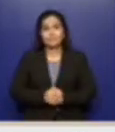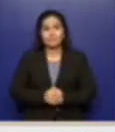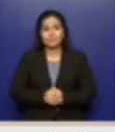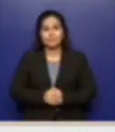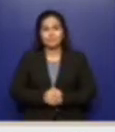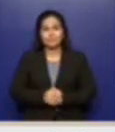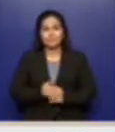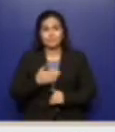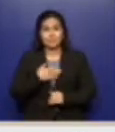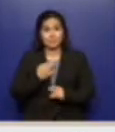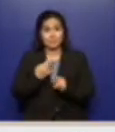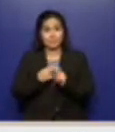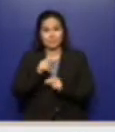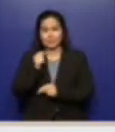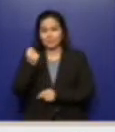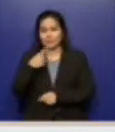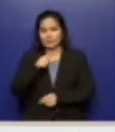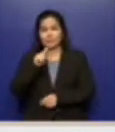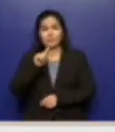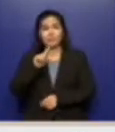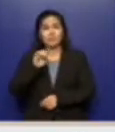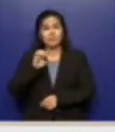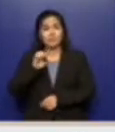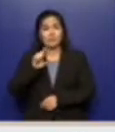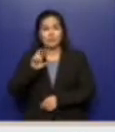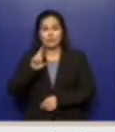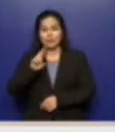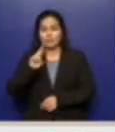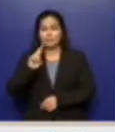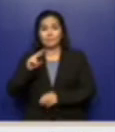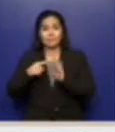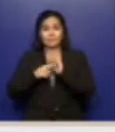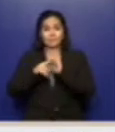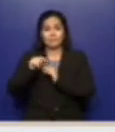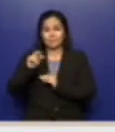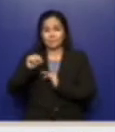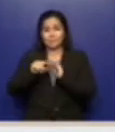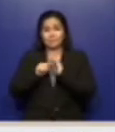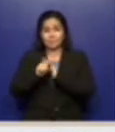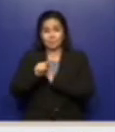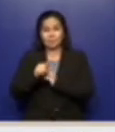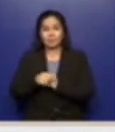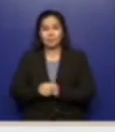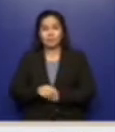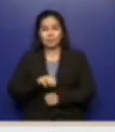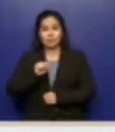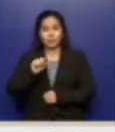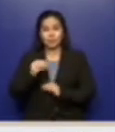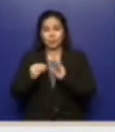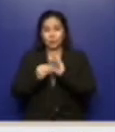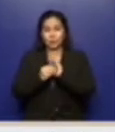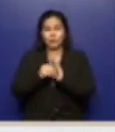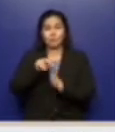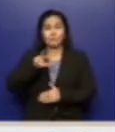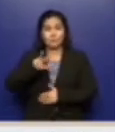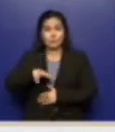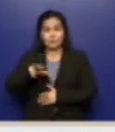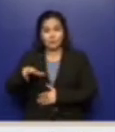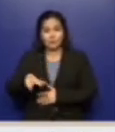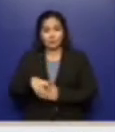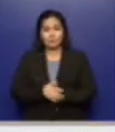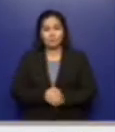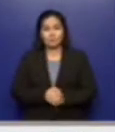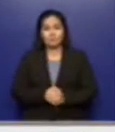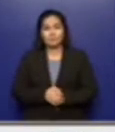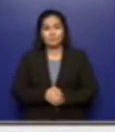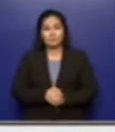ดิฉันธีรรัตน์สำเร็จวานิชสมาชิกสภาผู้แทนราษฎรกรุงเทพมหานครพรรคเพื่อไทย